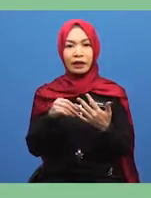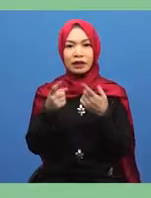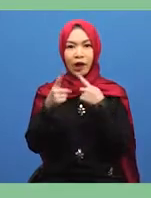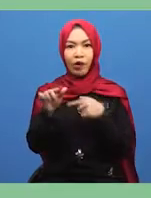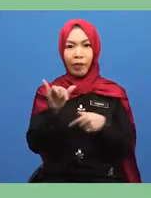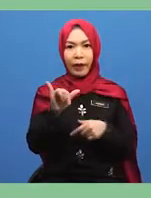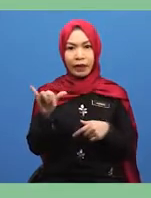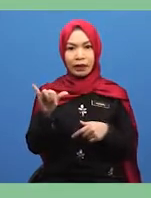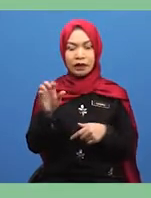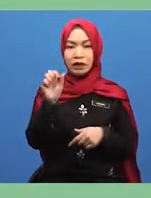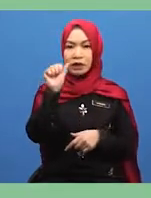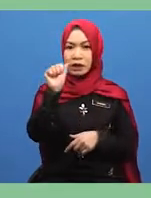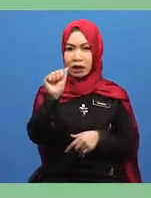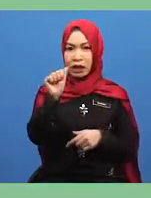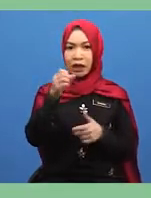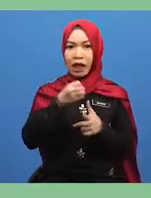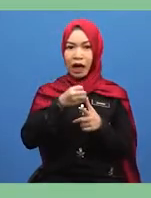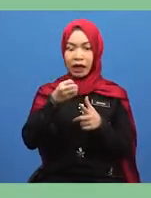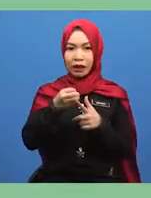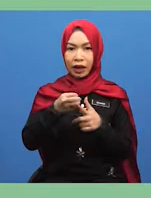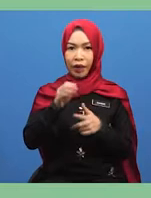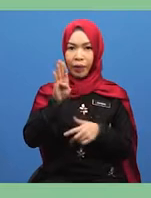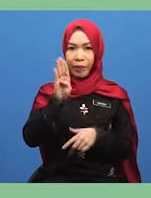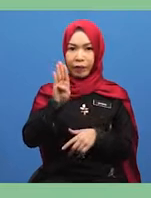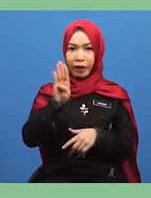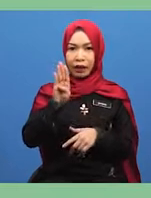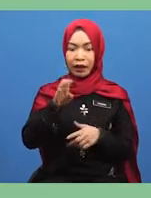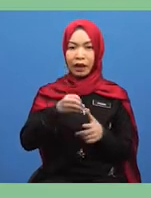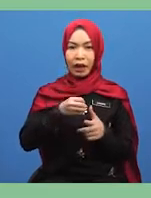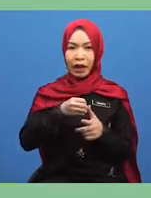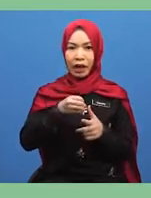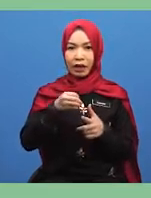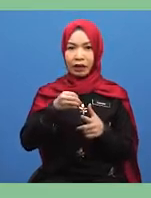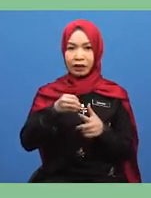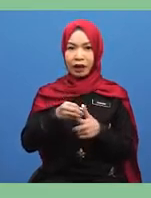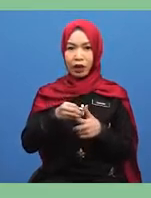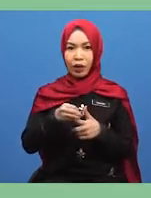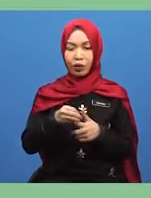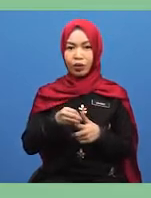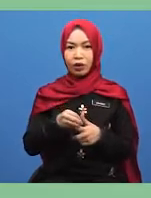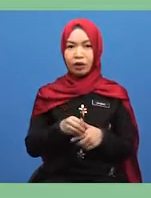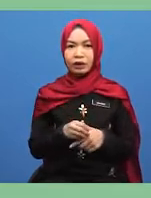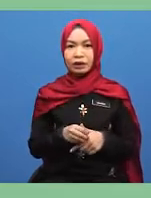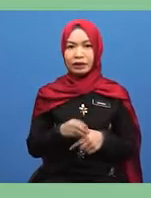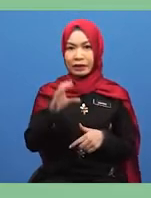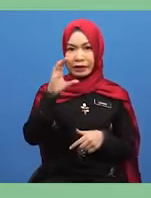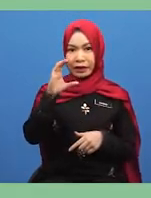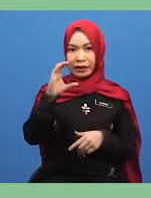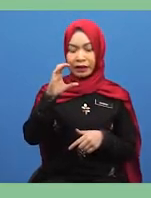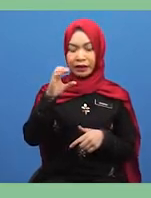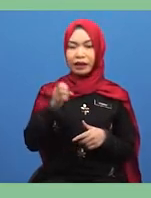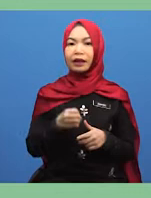B. RM terkurang nilai dan harga ekspor Malaysia menjadi lebih mahal.